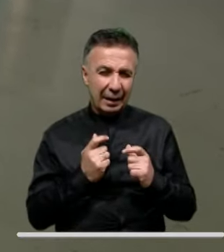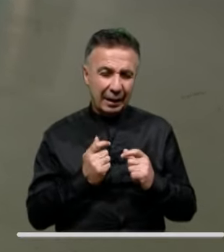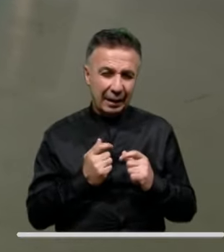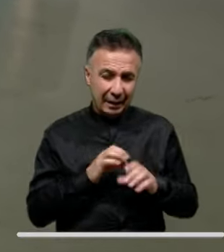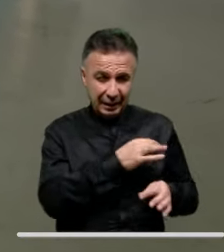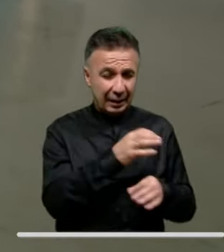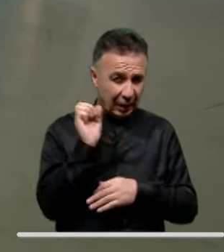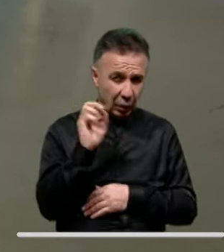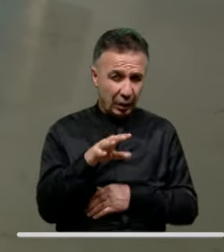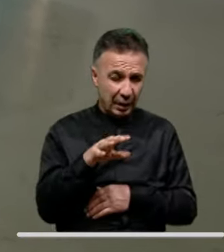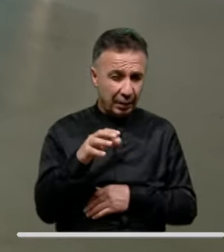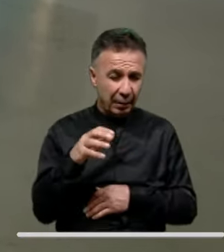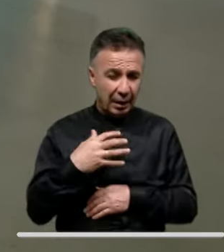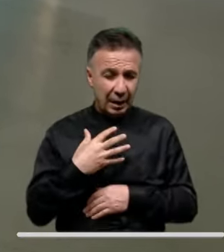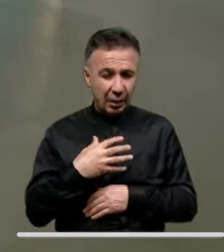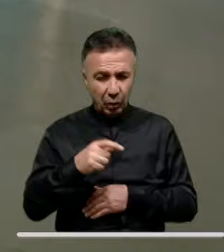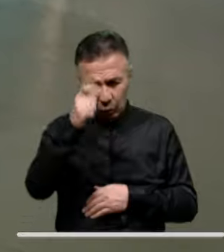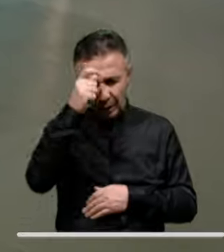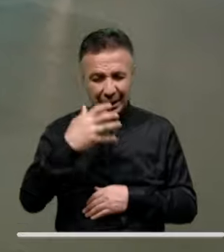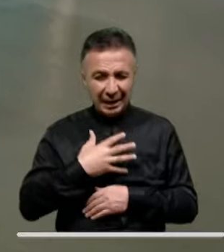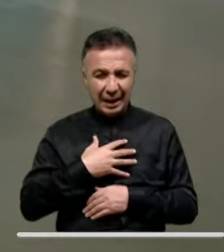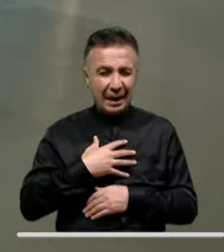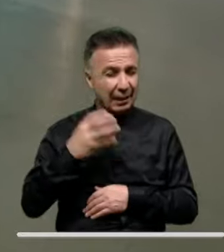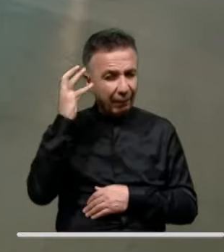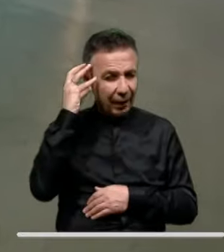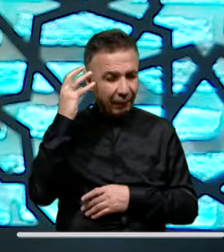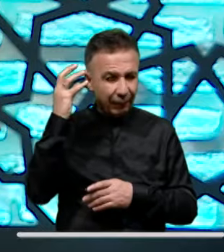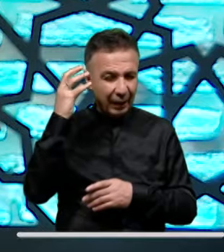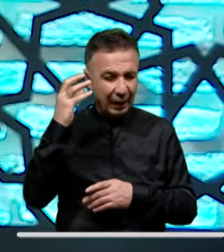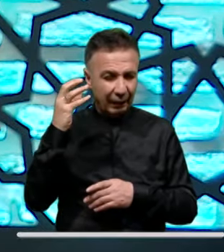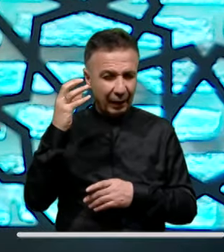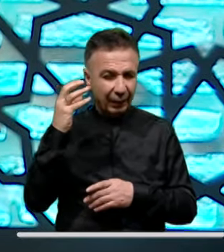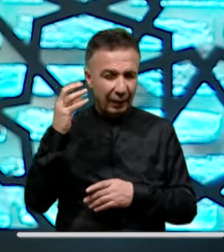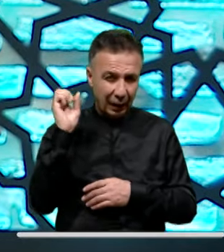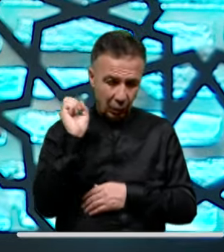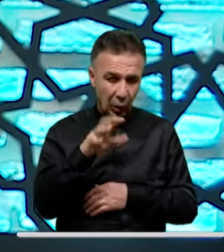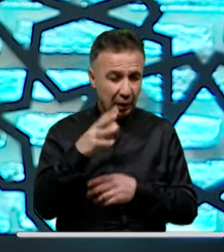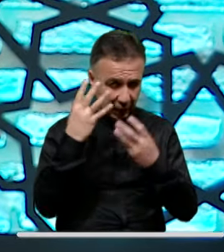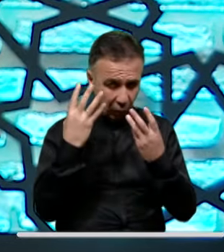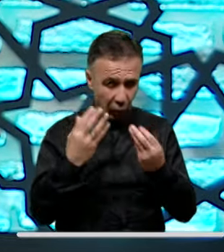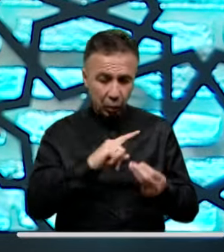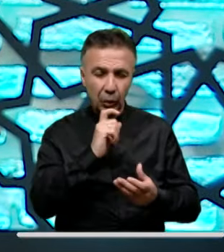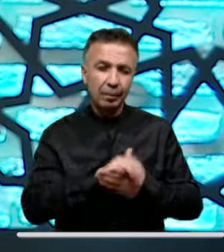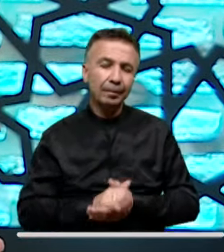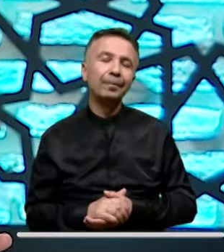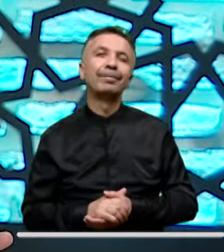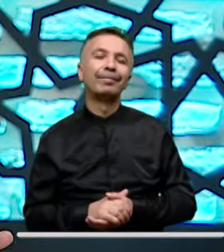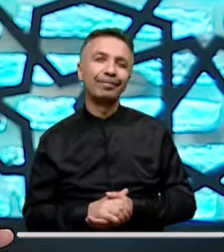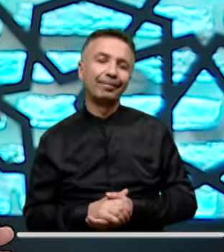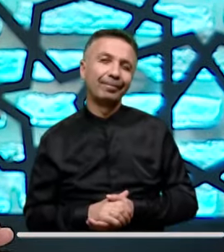Duanı eksik etme, bizim için de dua et, memleketimiz için de dua et. Sağlık, afiyet diliyorum size.